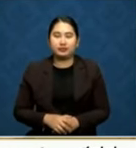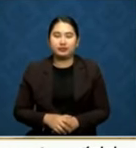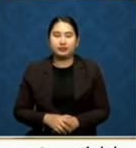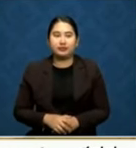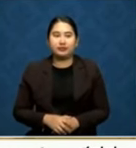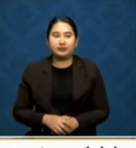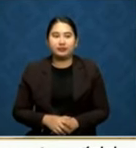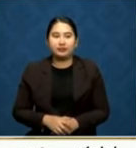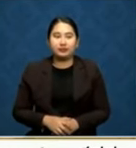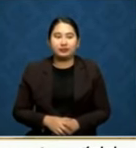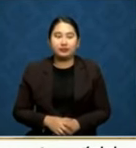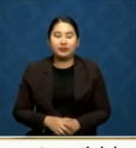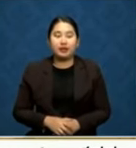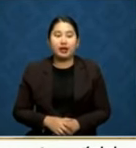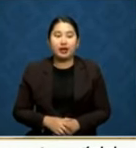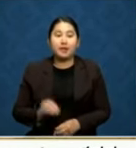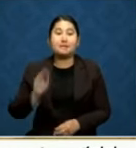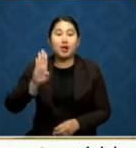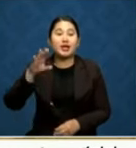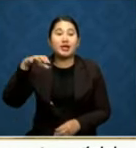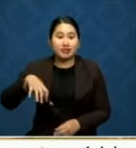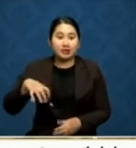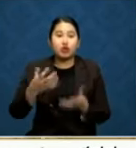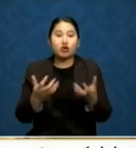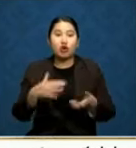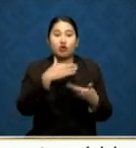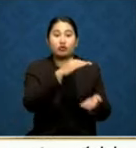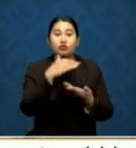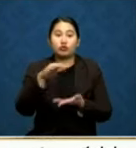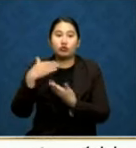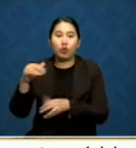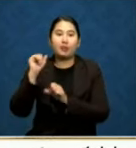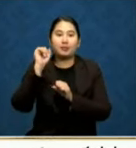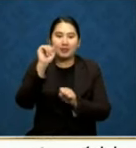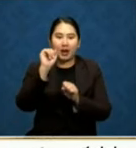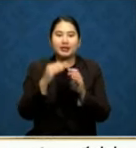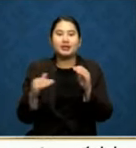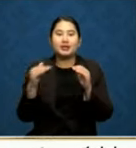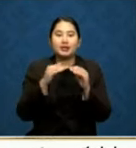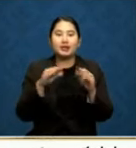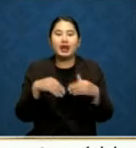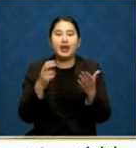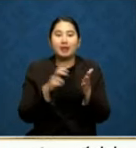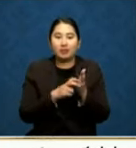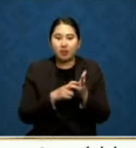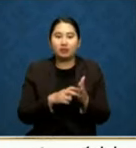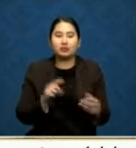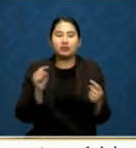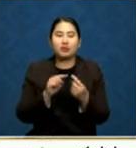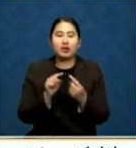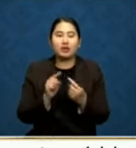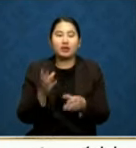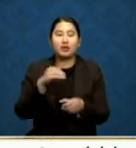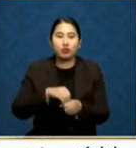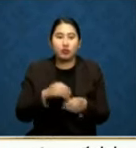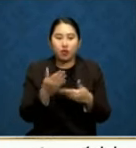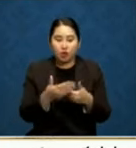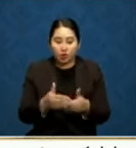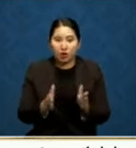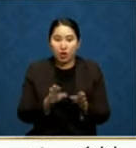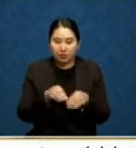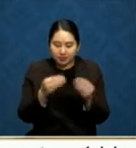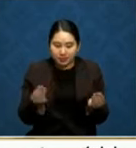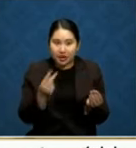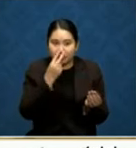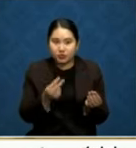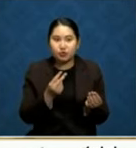ครับขอเฉนอให้บริษัผู้คันส่งสินค้า ออกประกาศรรองสทธและคันตอนในการเปิดบรจุพัธสนค้าก่อนส่ง